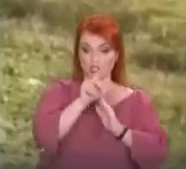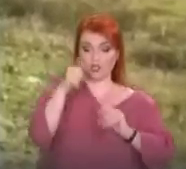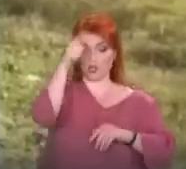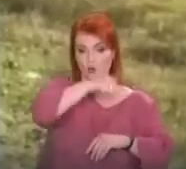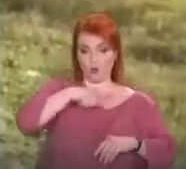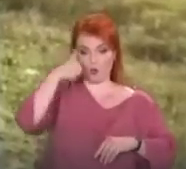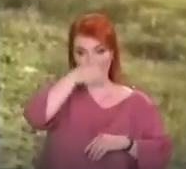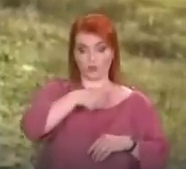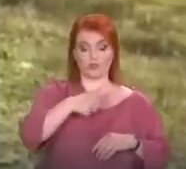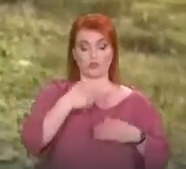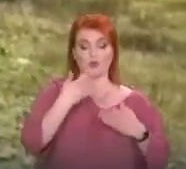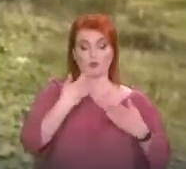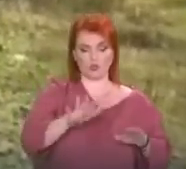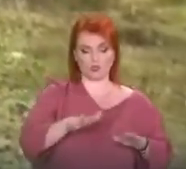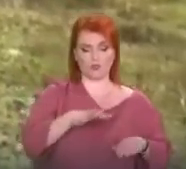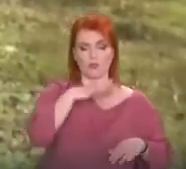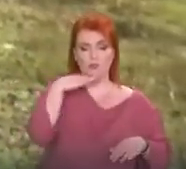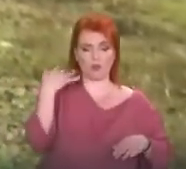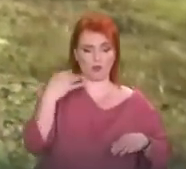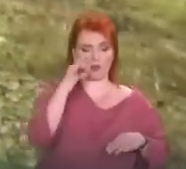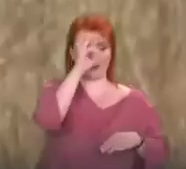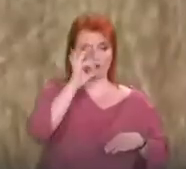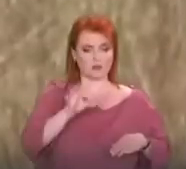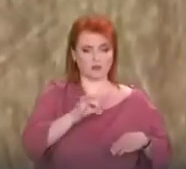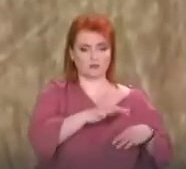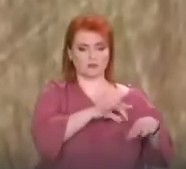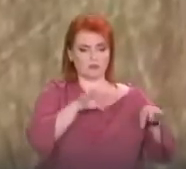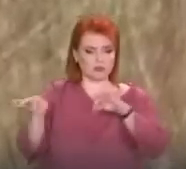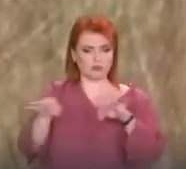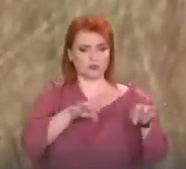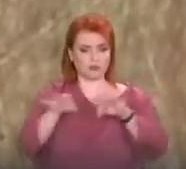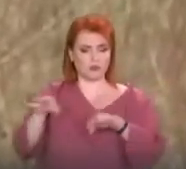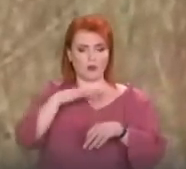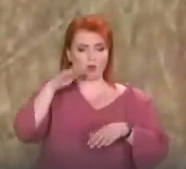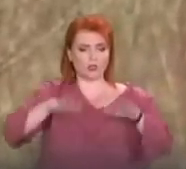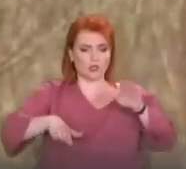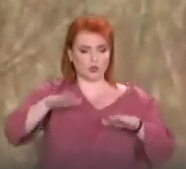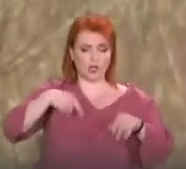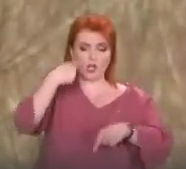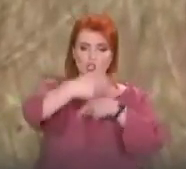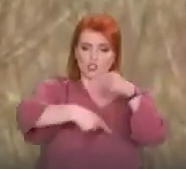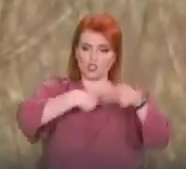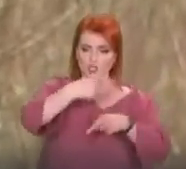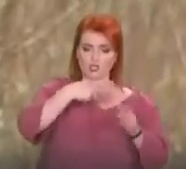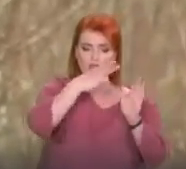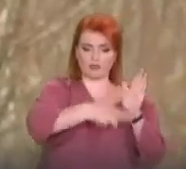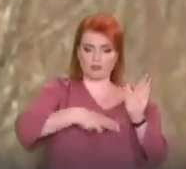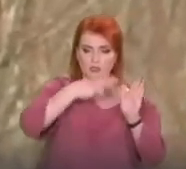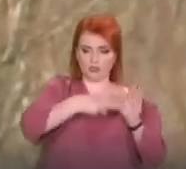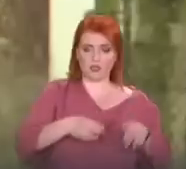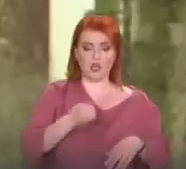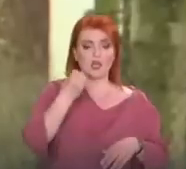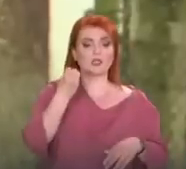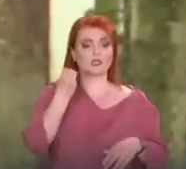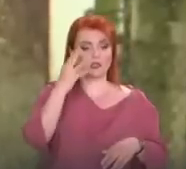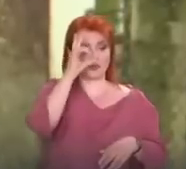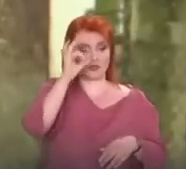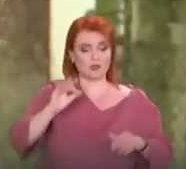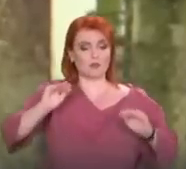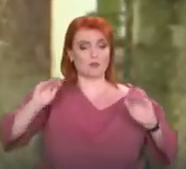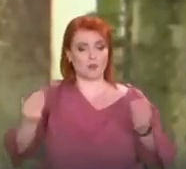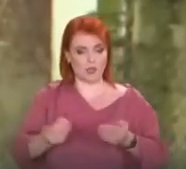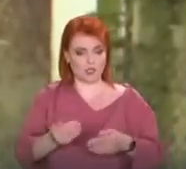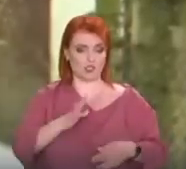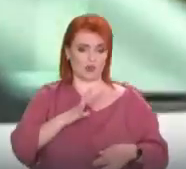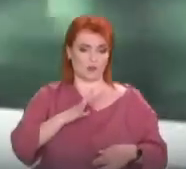fost transportate peste 821.000 de tone de mărfuri pe cale ferată, cu aproape 13% mai puțin decât în